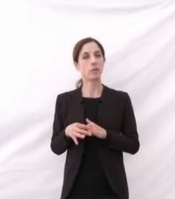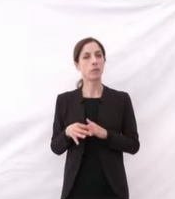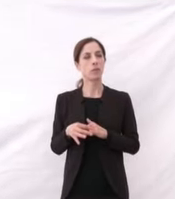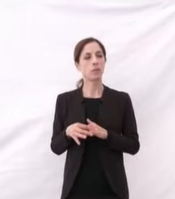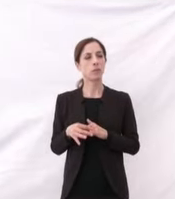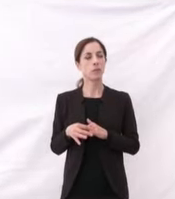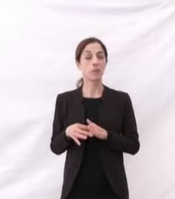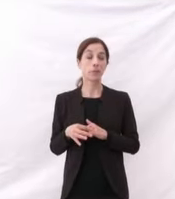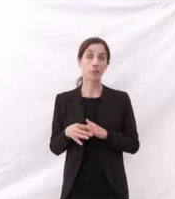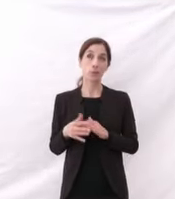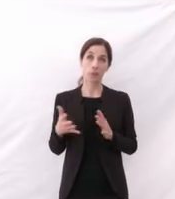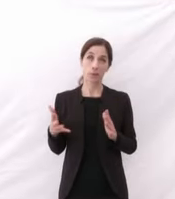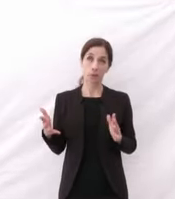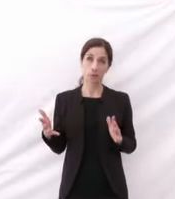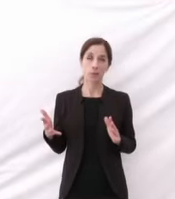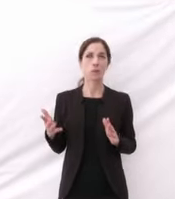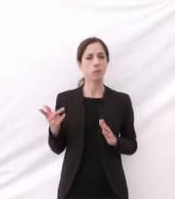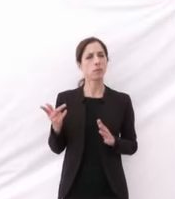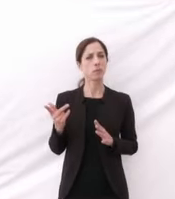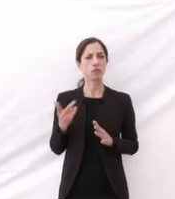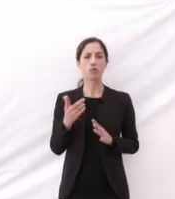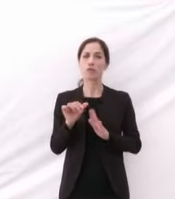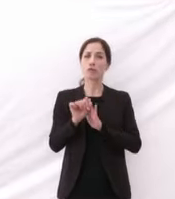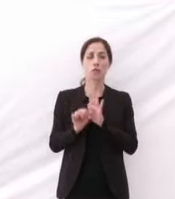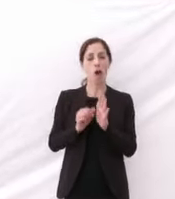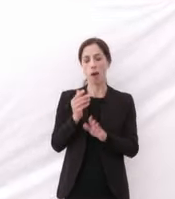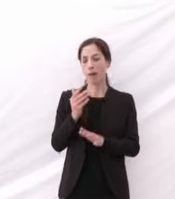una bella storia d'amore,